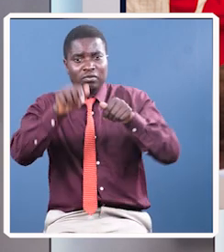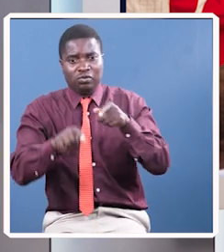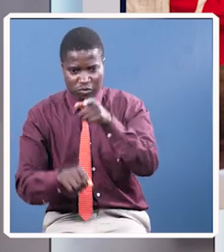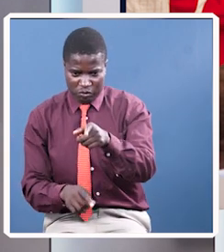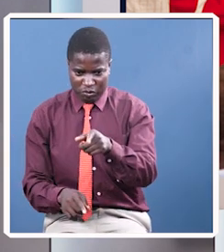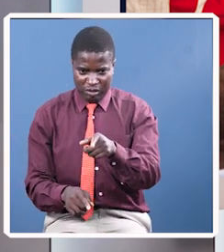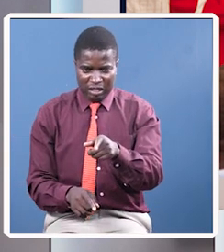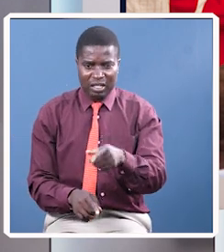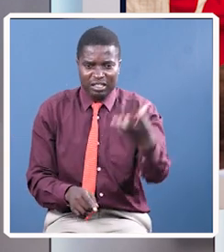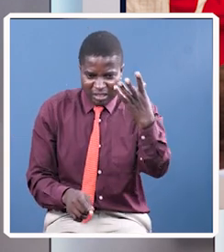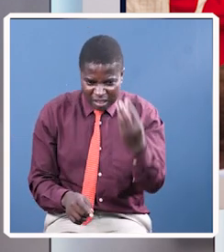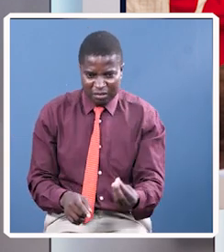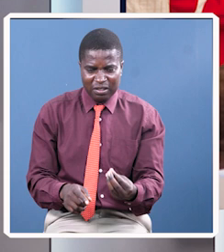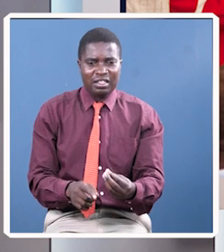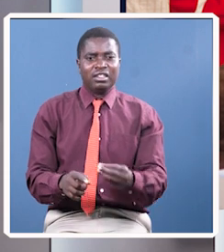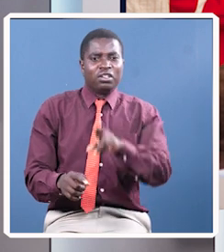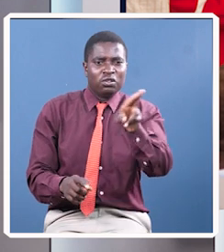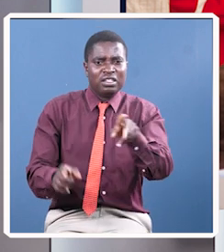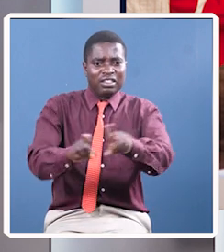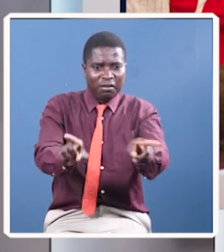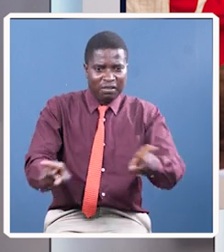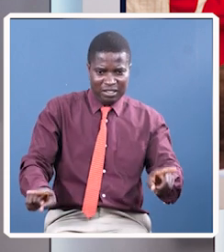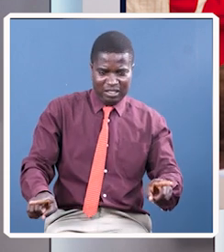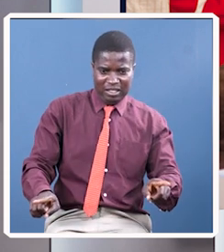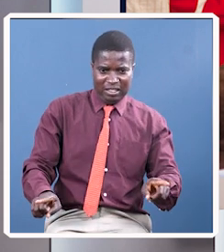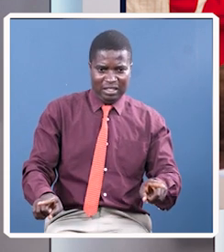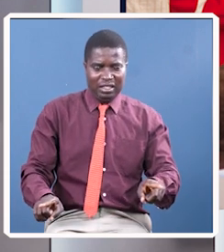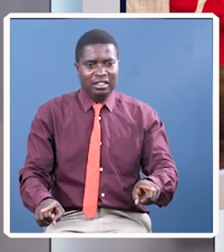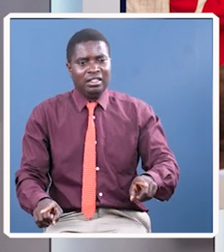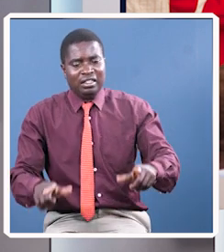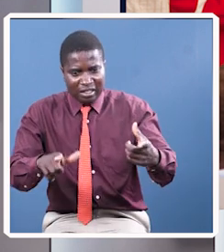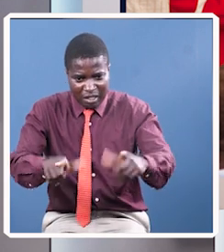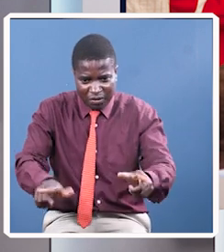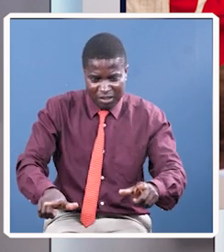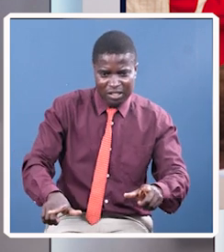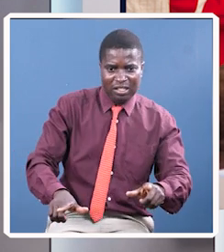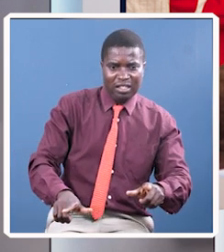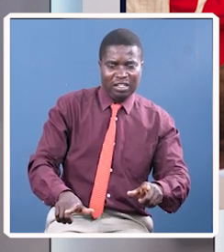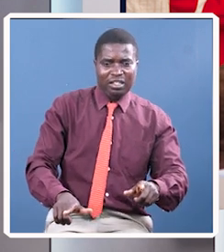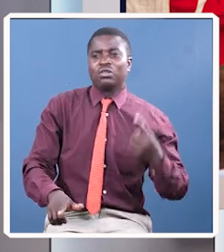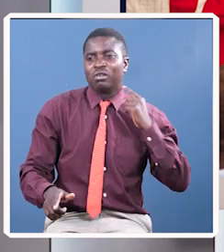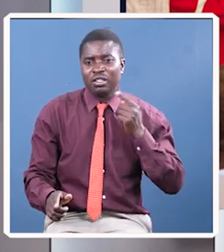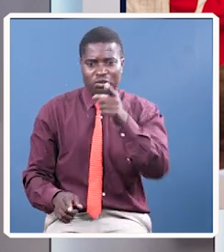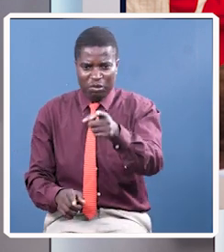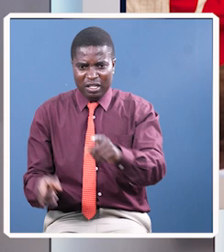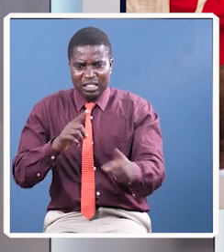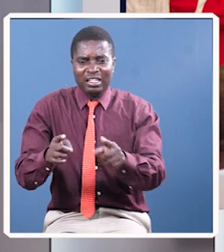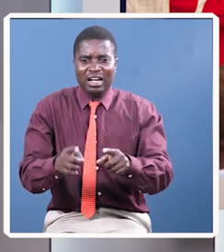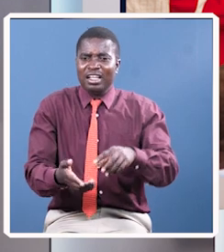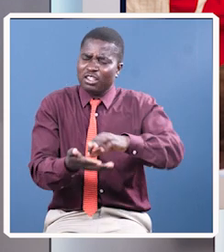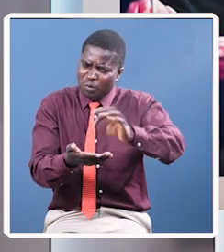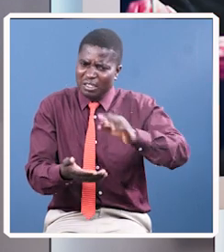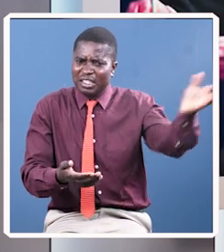ndimi kuti anyengere munhu achiti ndimi dzemweya, mweya waburuka.